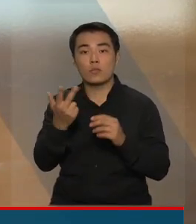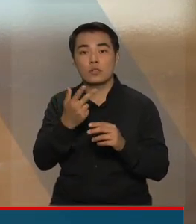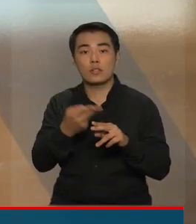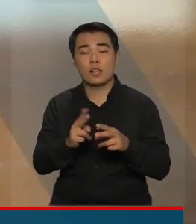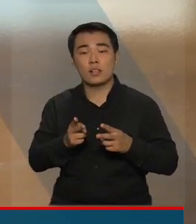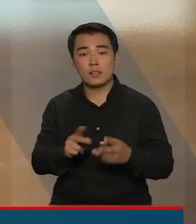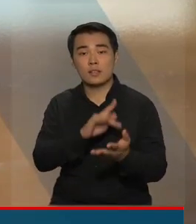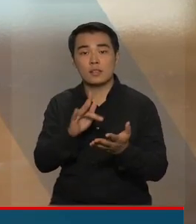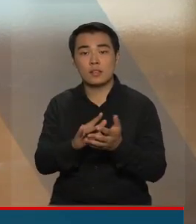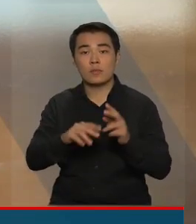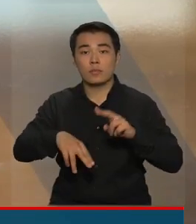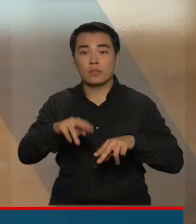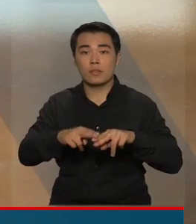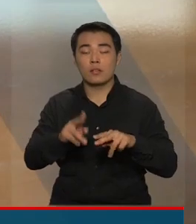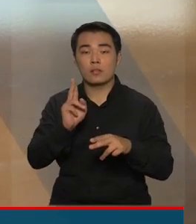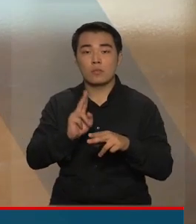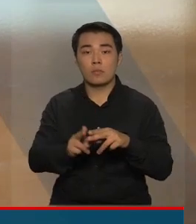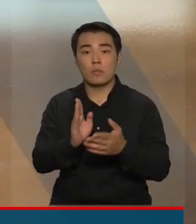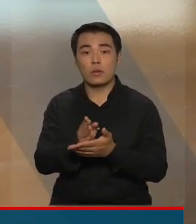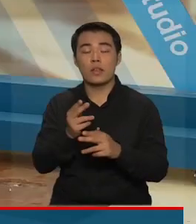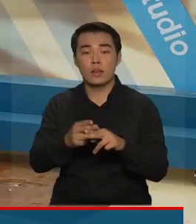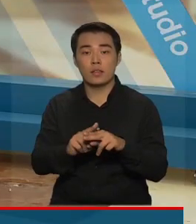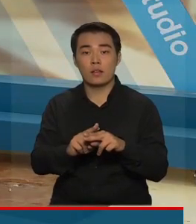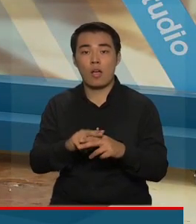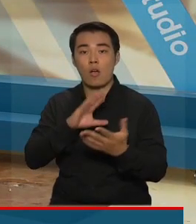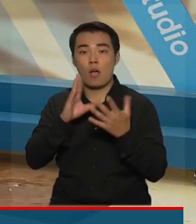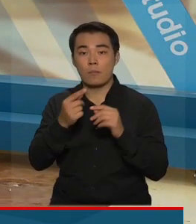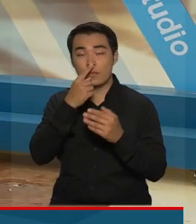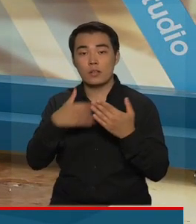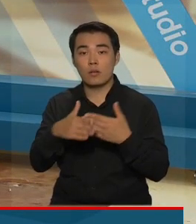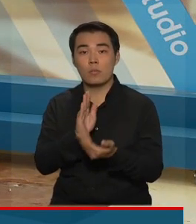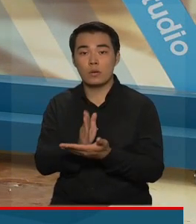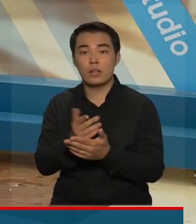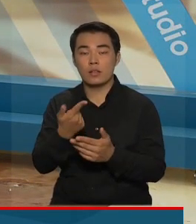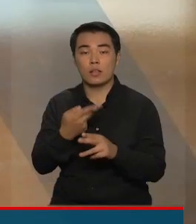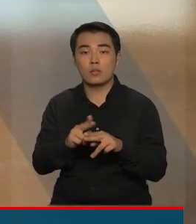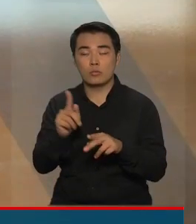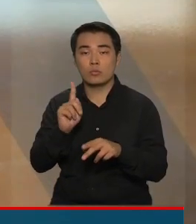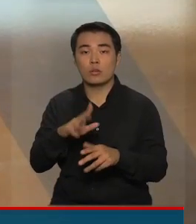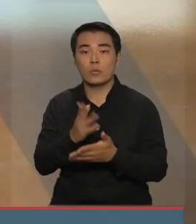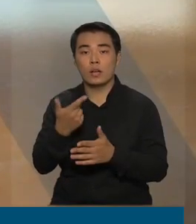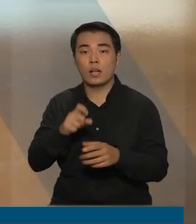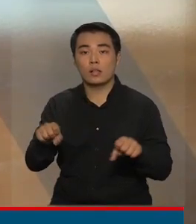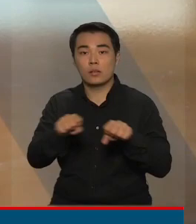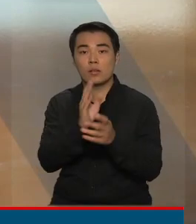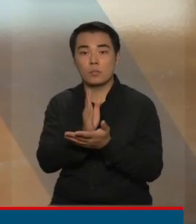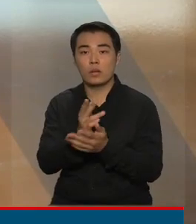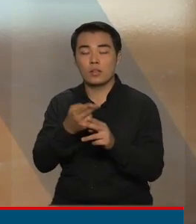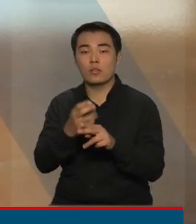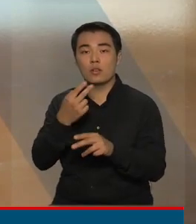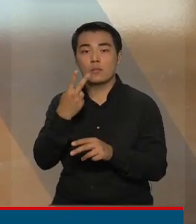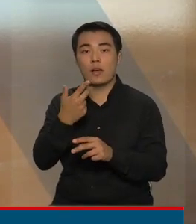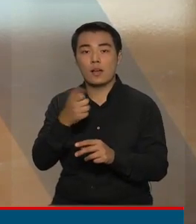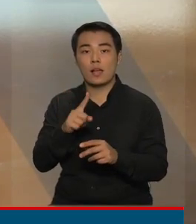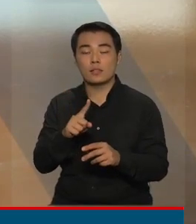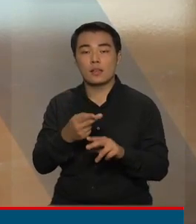орталығы құрылысы биыл бітеді, қосылу осы жақын арада көзделген, ол да газға қосылады. Одан басқа екі газ қазандығы,